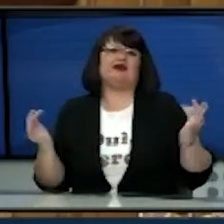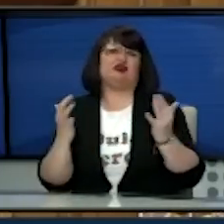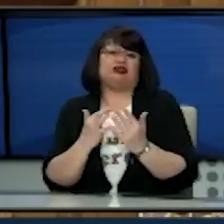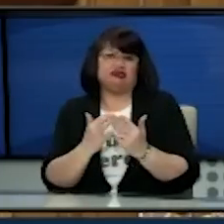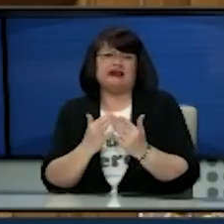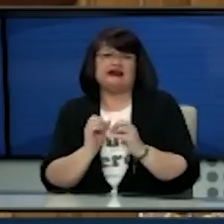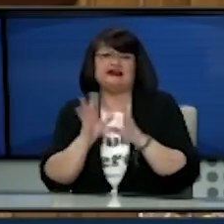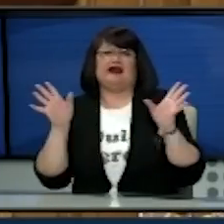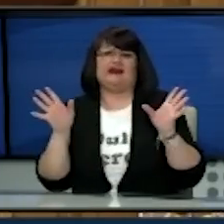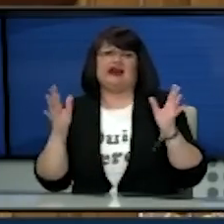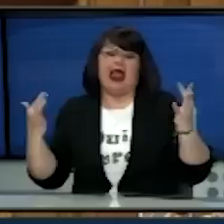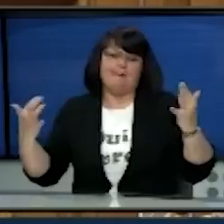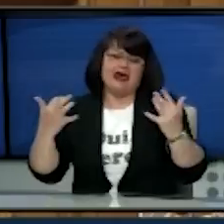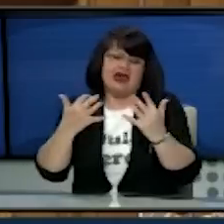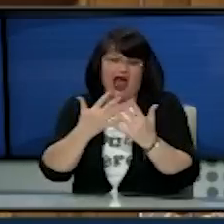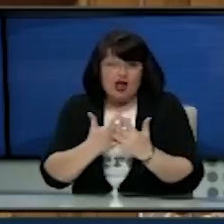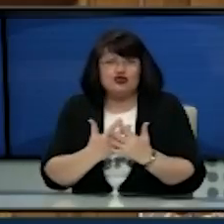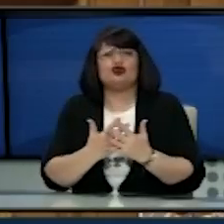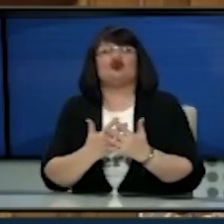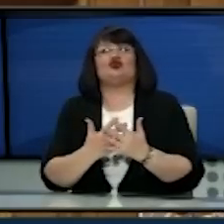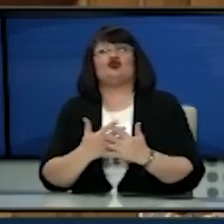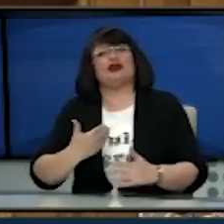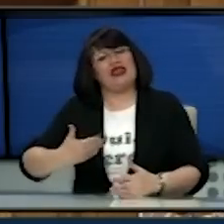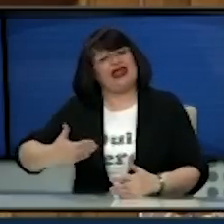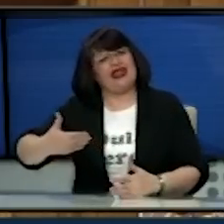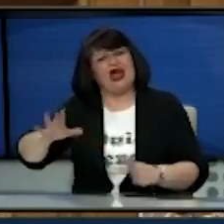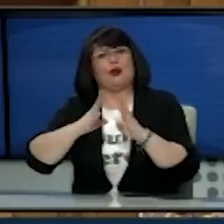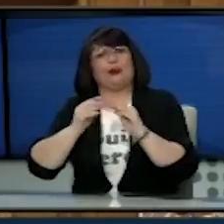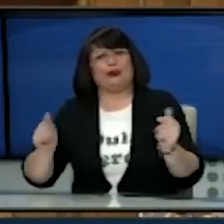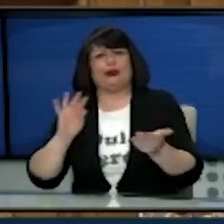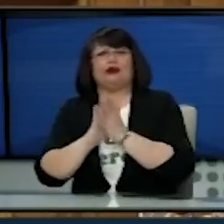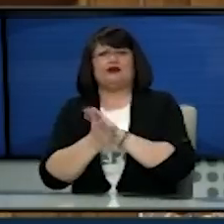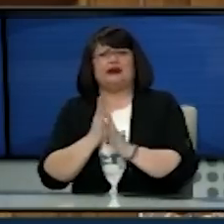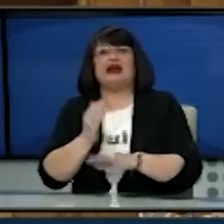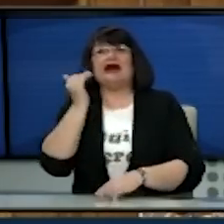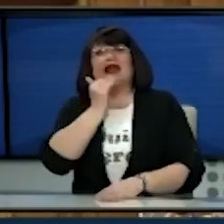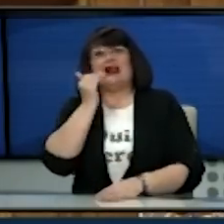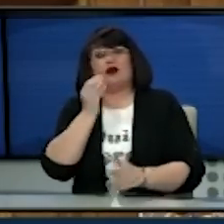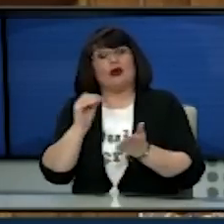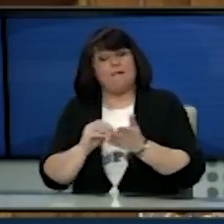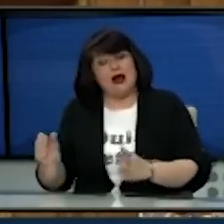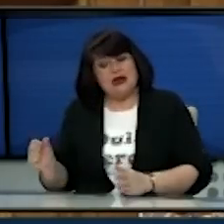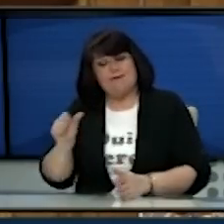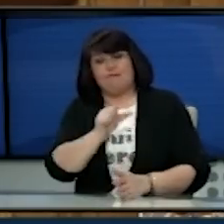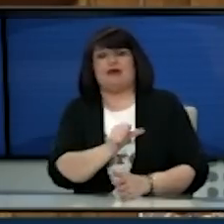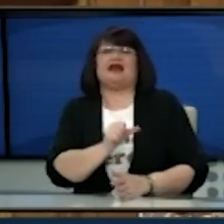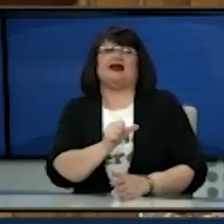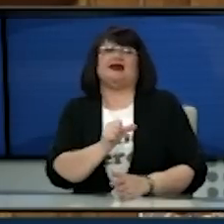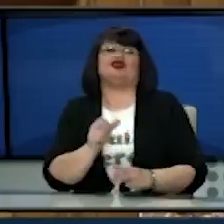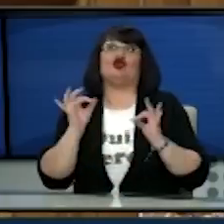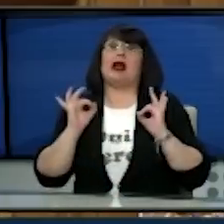εμφανίστηκαν ξαφνικά και μας επηρεάζουν, οι οποίοι όμως αργά ή γρήγορα θα ξεπεραστούν και σύντομα θα επιστρέψουμε στην